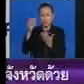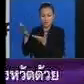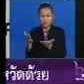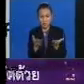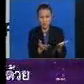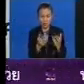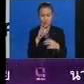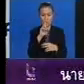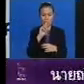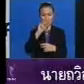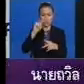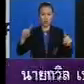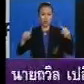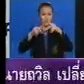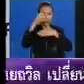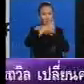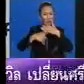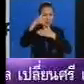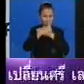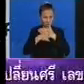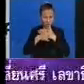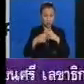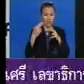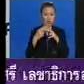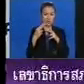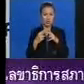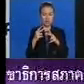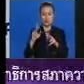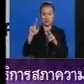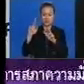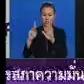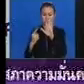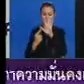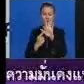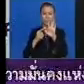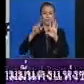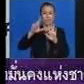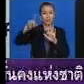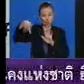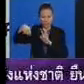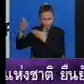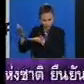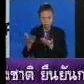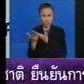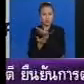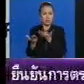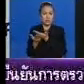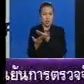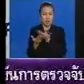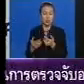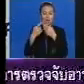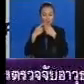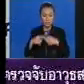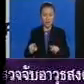พิรมรัฐมนตรีว่าการกระทรวงการต่างประเทศและนายคำรบเข้าชี้แจงเรื่องนี้วันที่ 23ธันวาคมส่วนนายศิวรักษ์จะฟ้อง